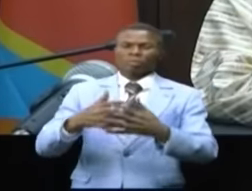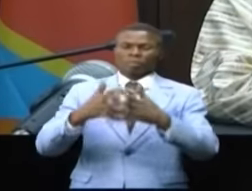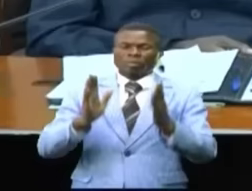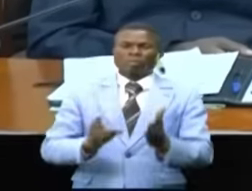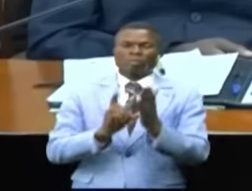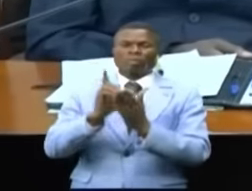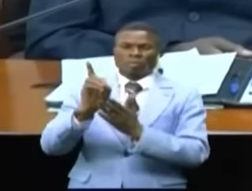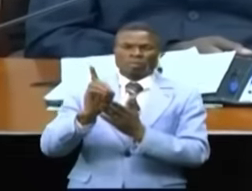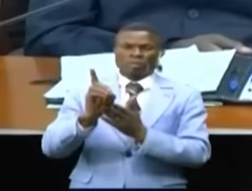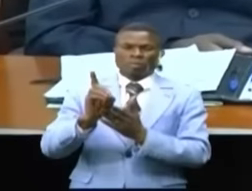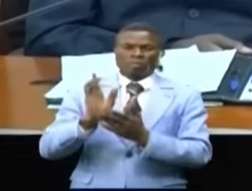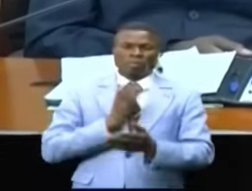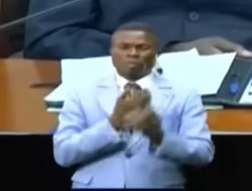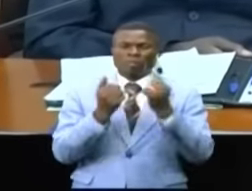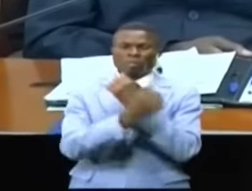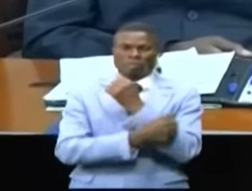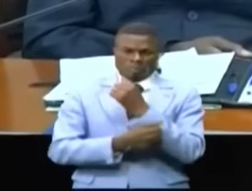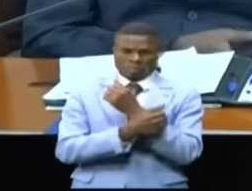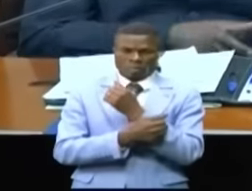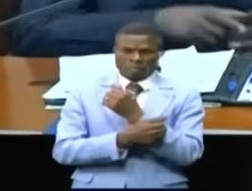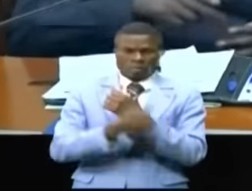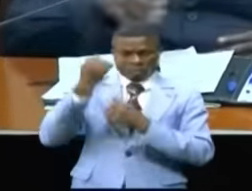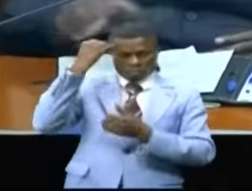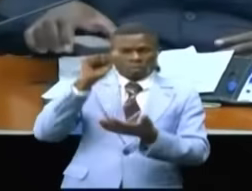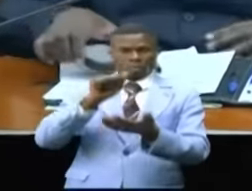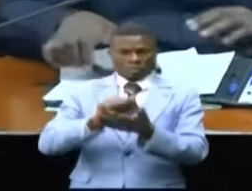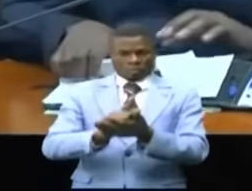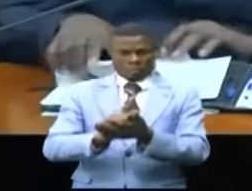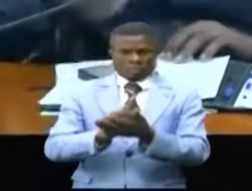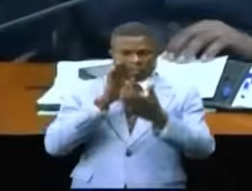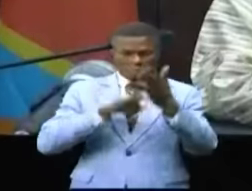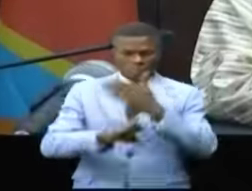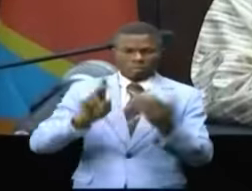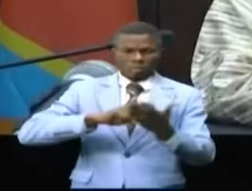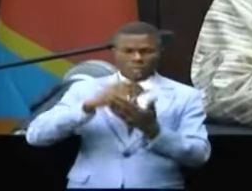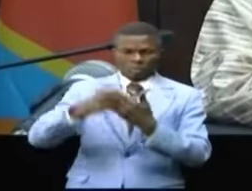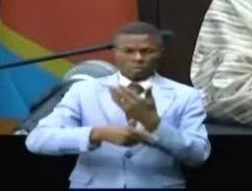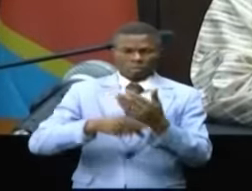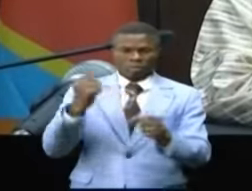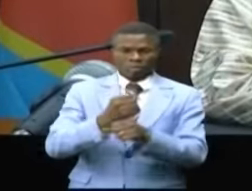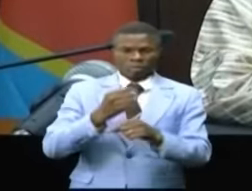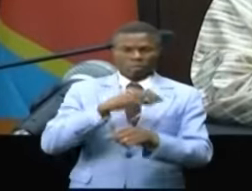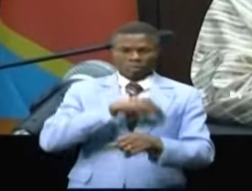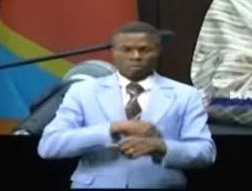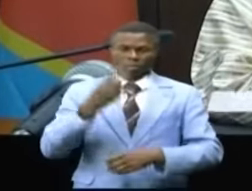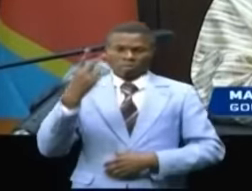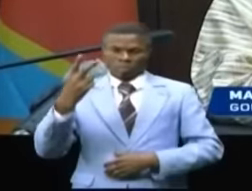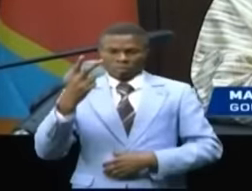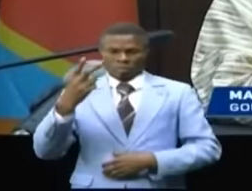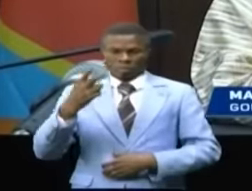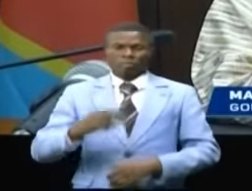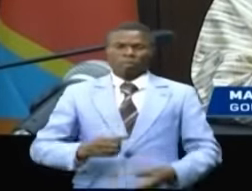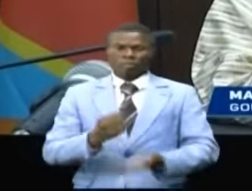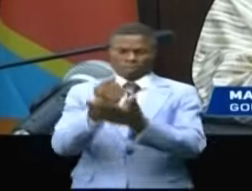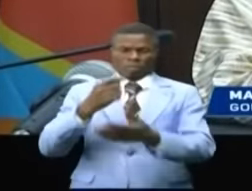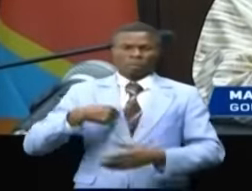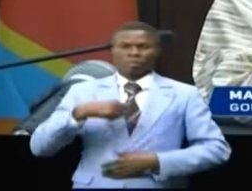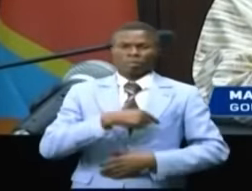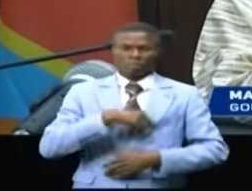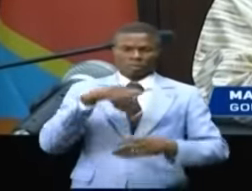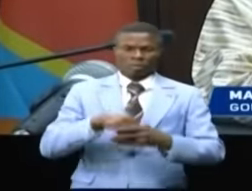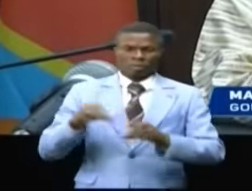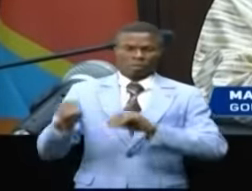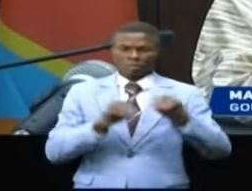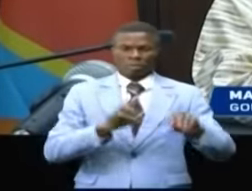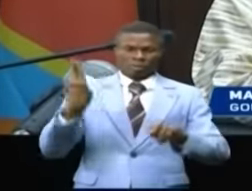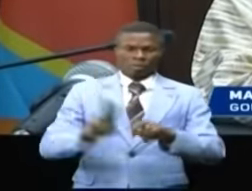développement de notre pays. Et c'est dans ce cadre que s'inscrivent les travaux de la mission de nous accompagner dans la mise en